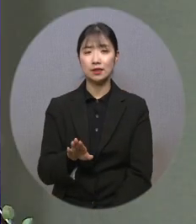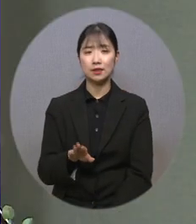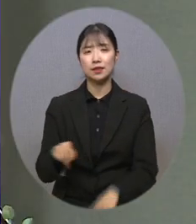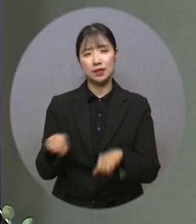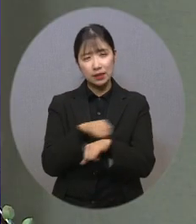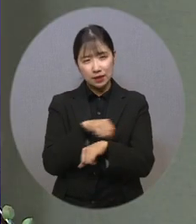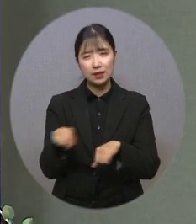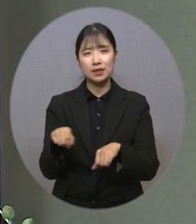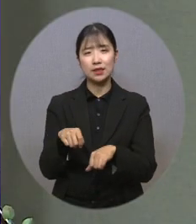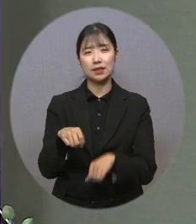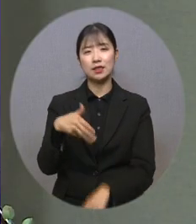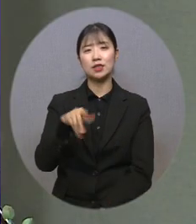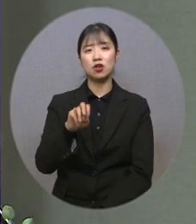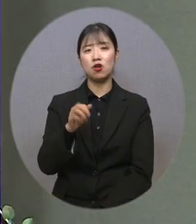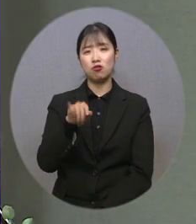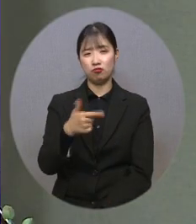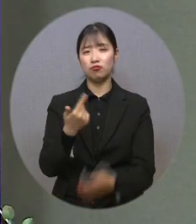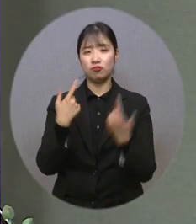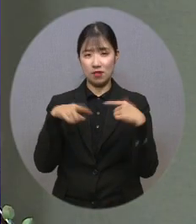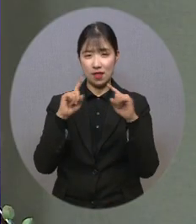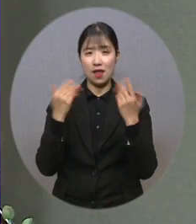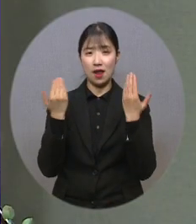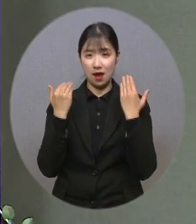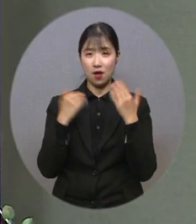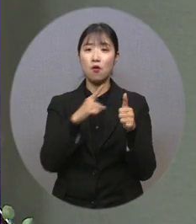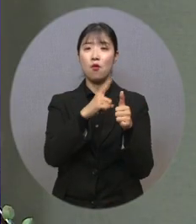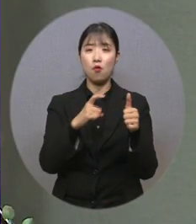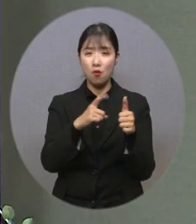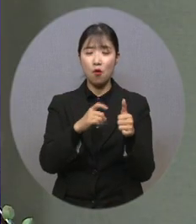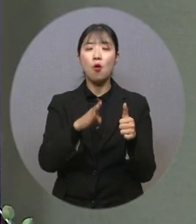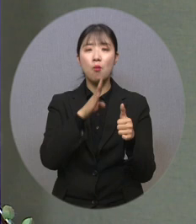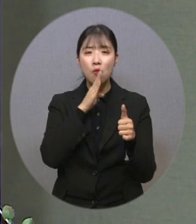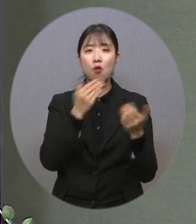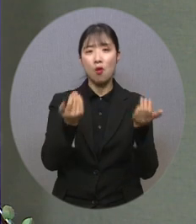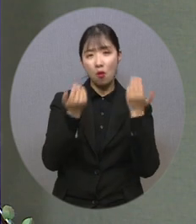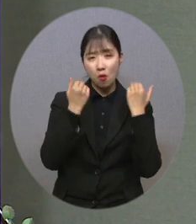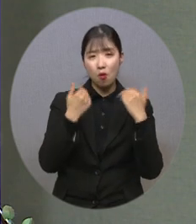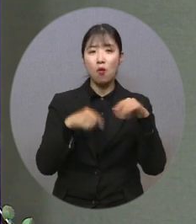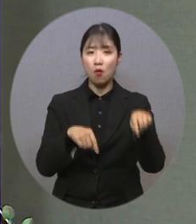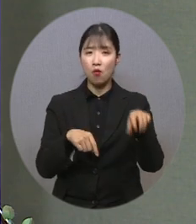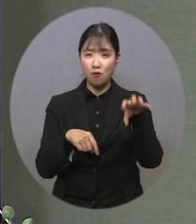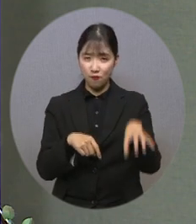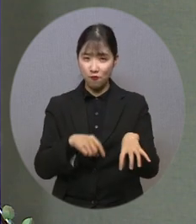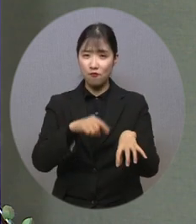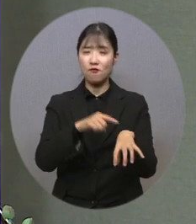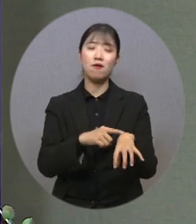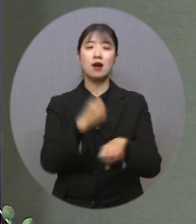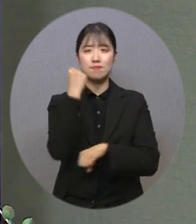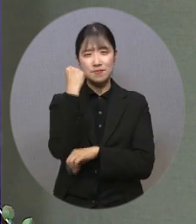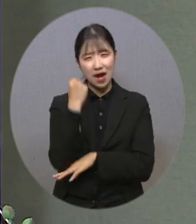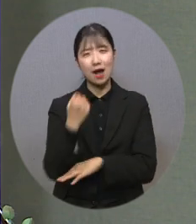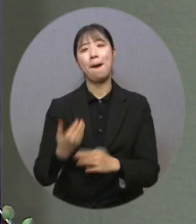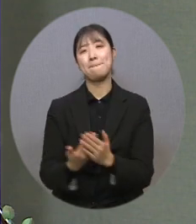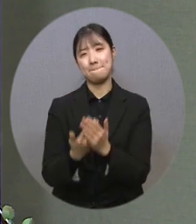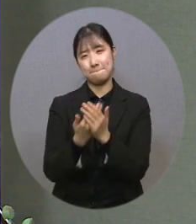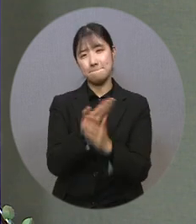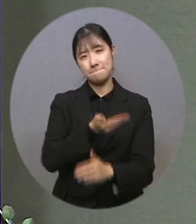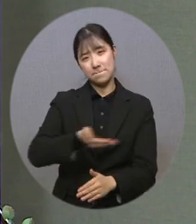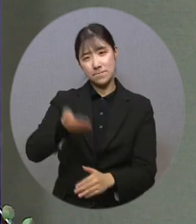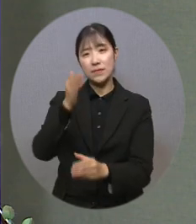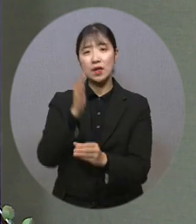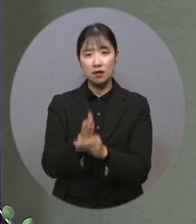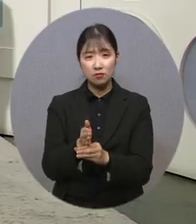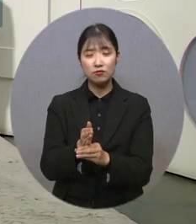특히 저희 청운대학교가 홍성에 이제 본교를 두고 네. 발전해 나왔는데